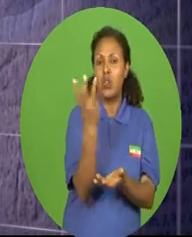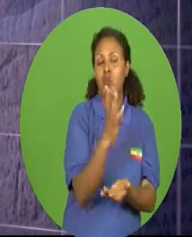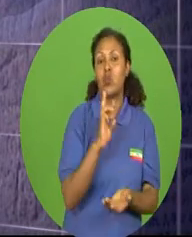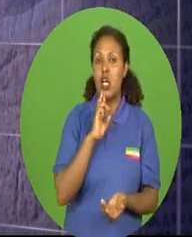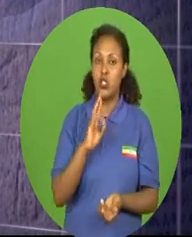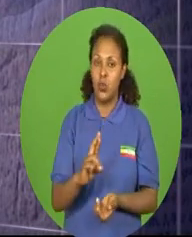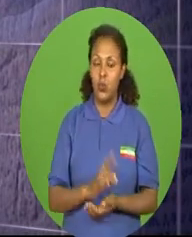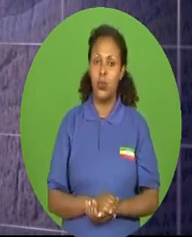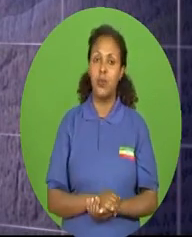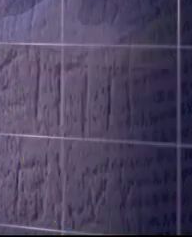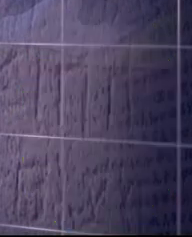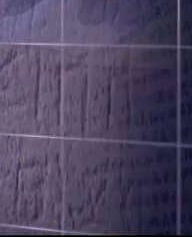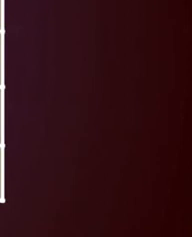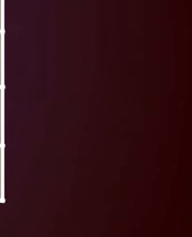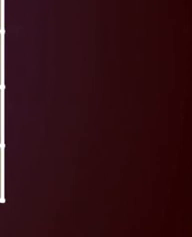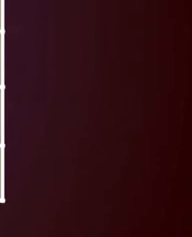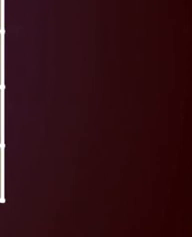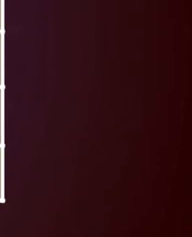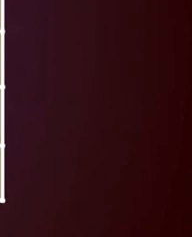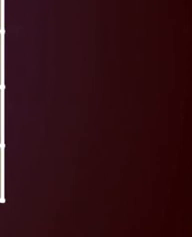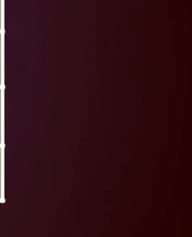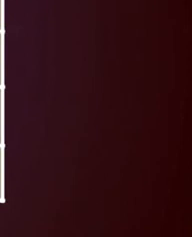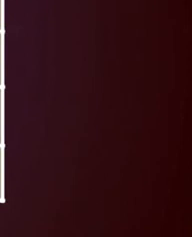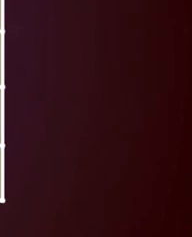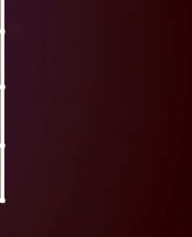ከተወሰዱት መካከል ጥቂቶቹ ናቸው።